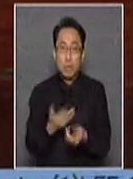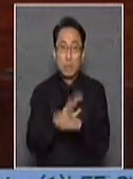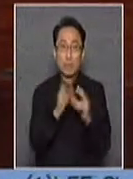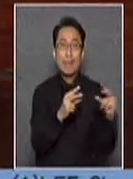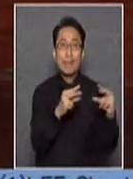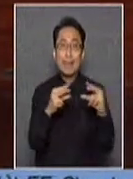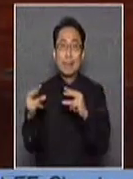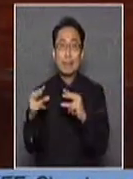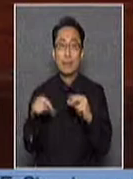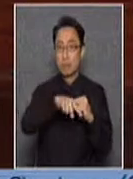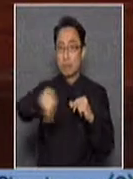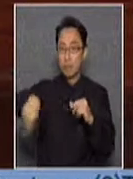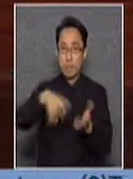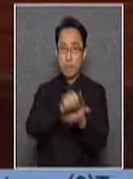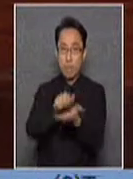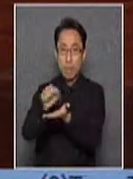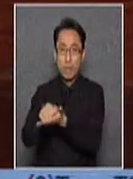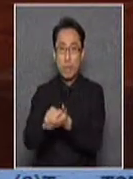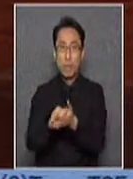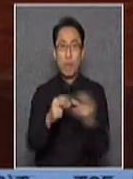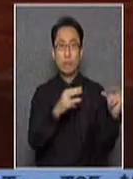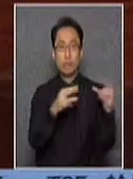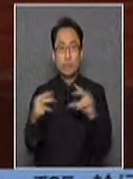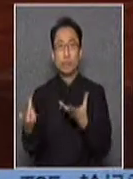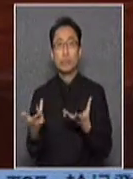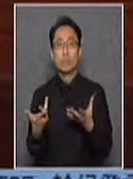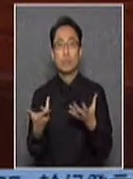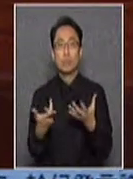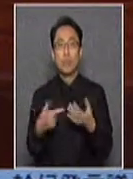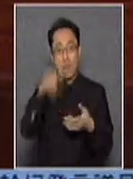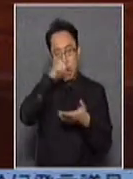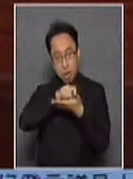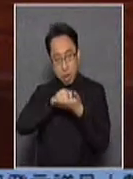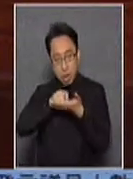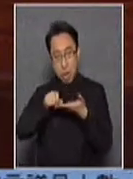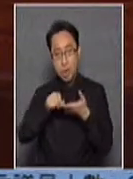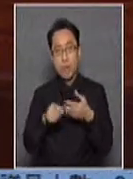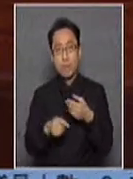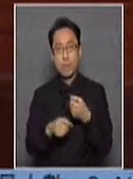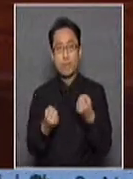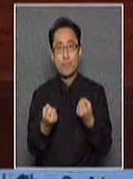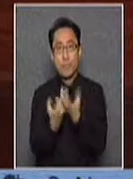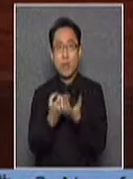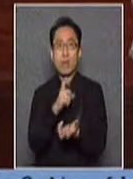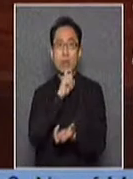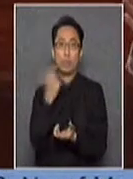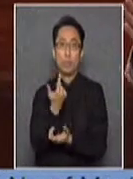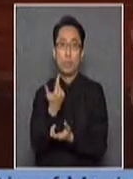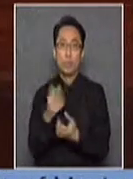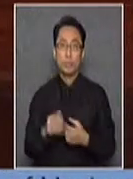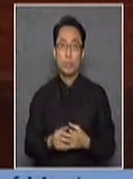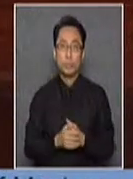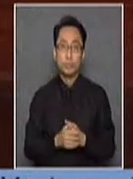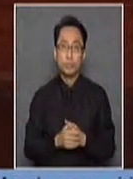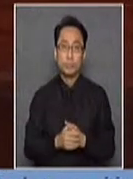貴嘅土地，行車記錄欠佳，這個安全方面欠佳咧，經常出現意外。我當年起